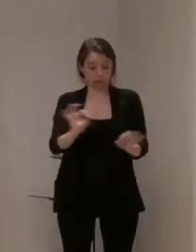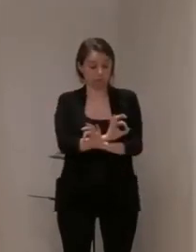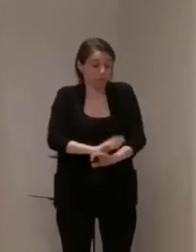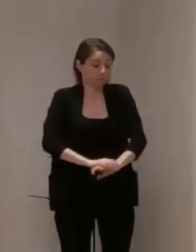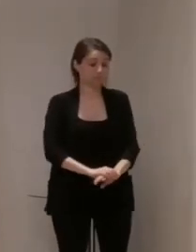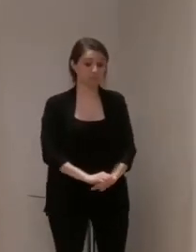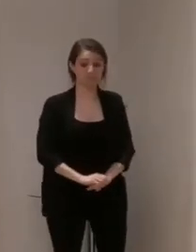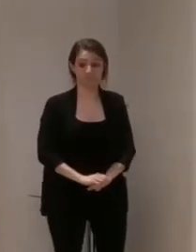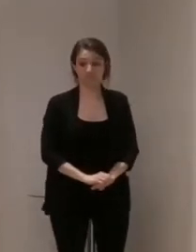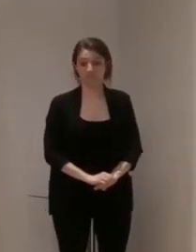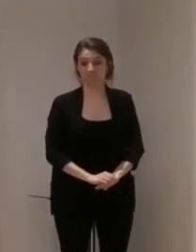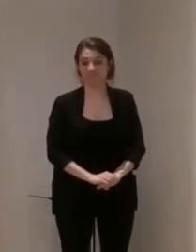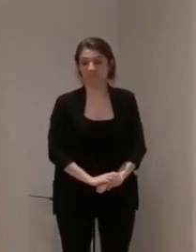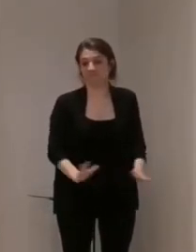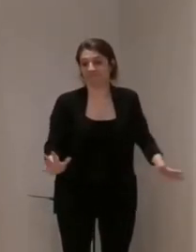contestat.